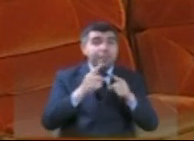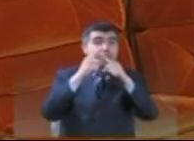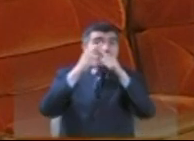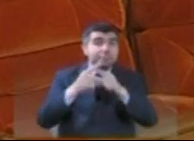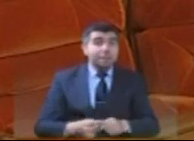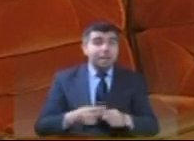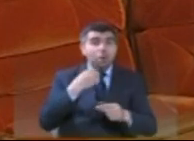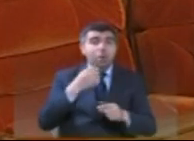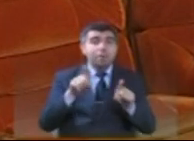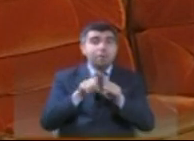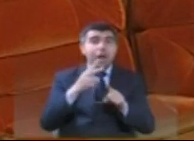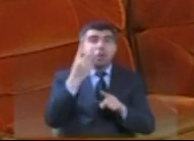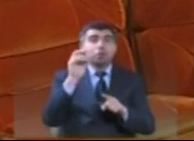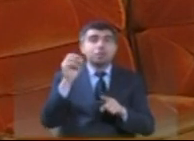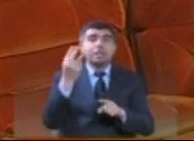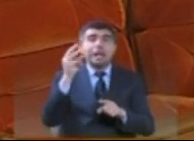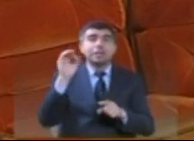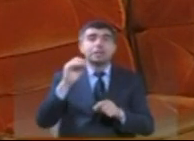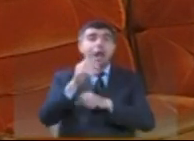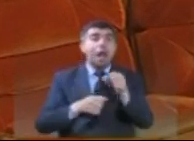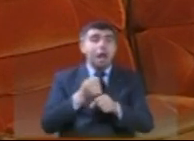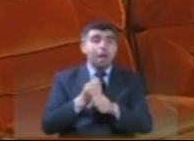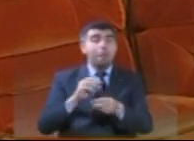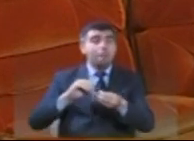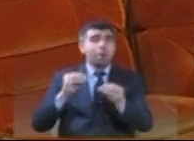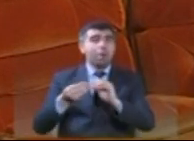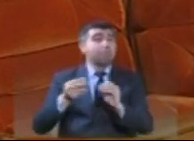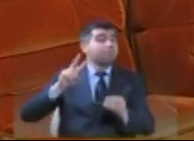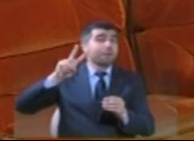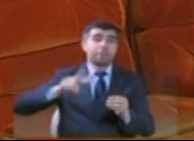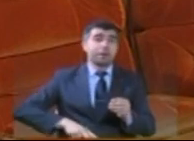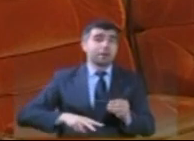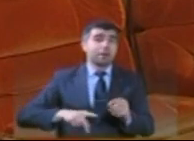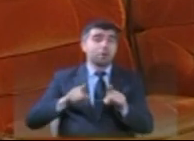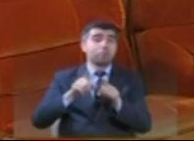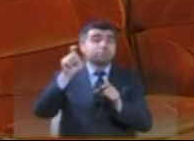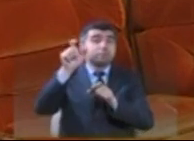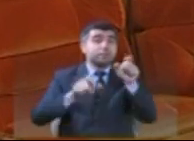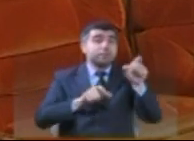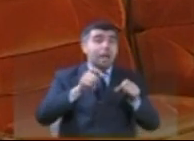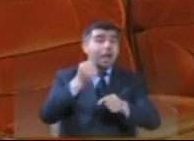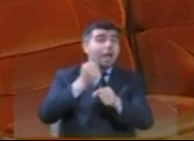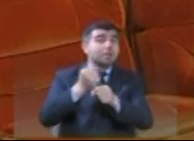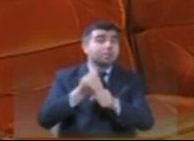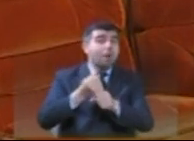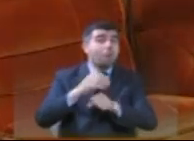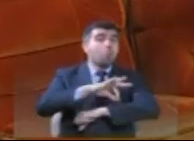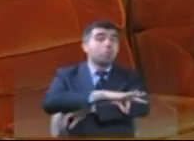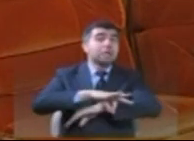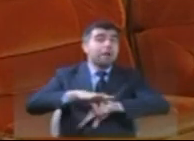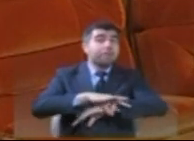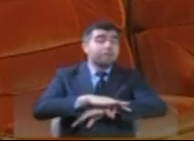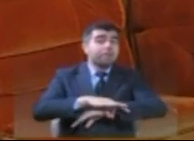عندها 20 30 عام تترسلها لك، وهذا اللي تيخلق لنا اشكال حقيقي على صعيد الموارد البشريه. قلت ان الدور هو تقديم المساعده